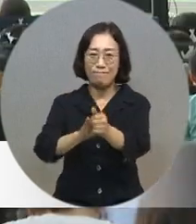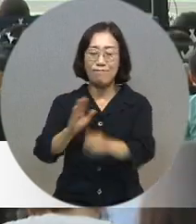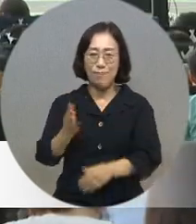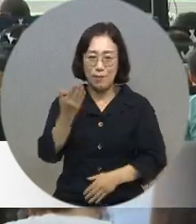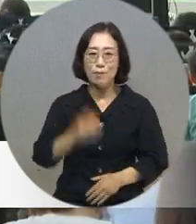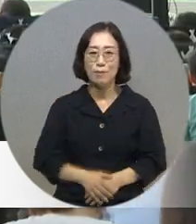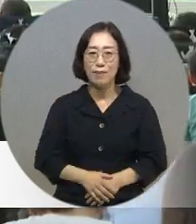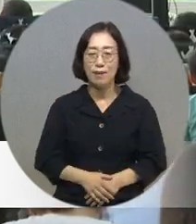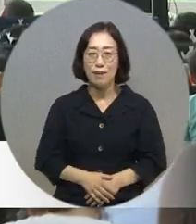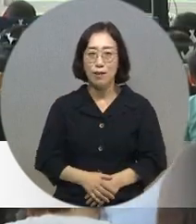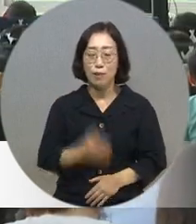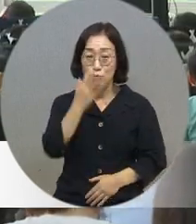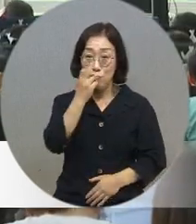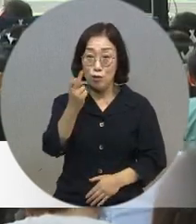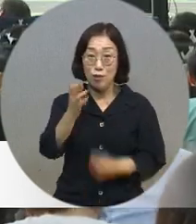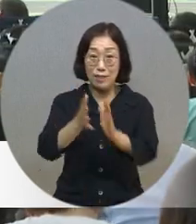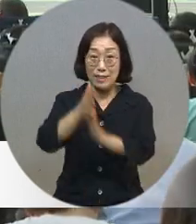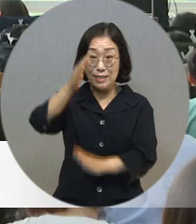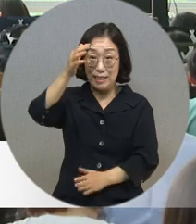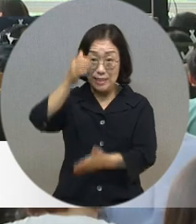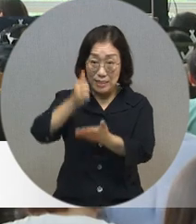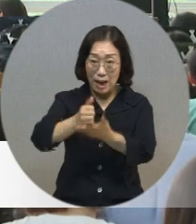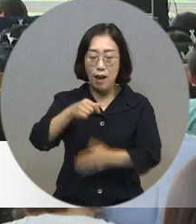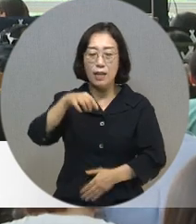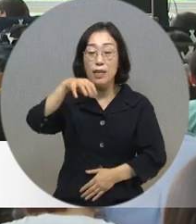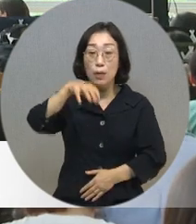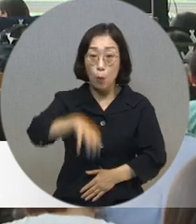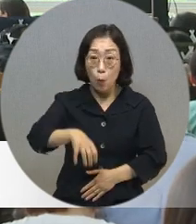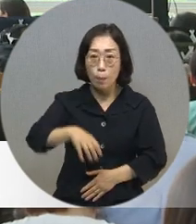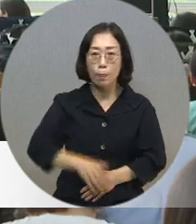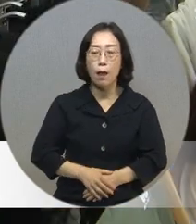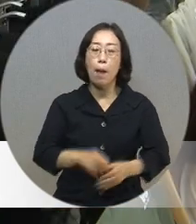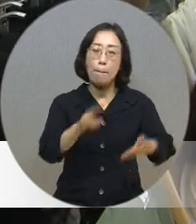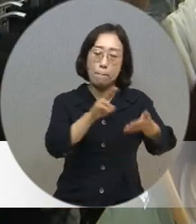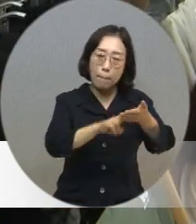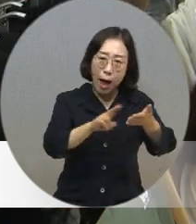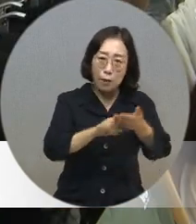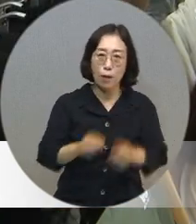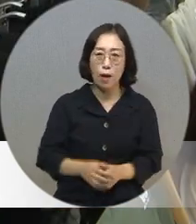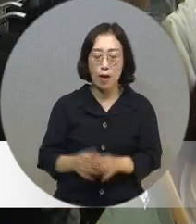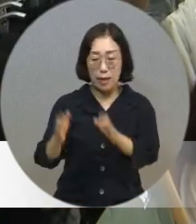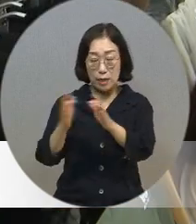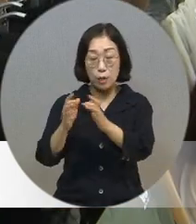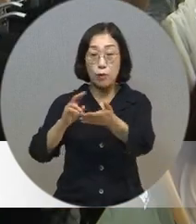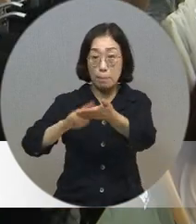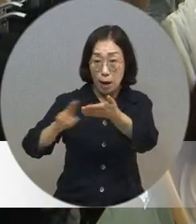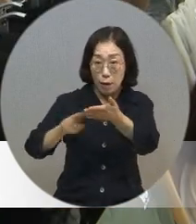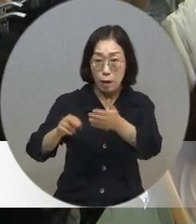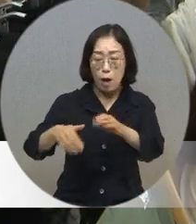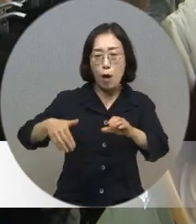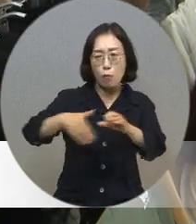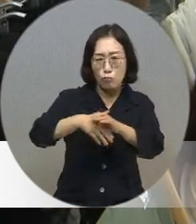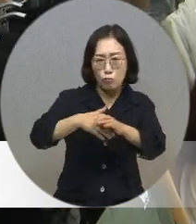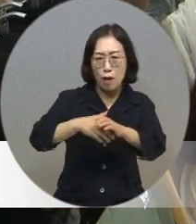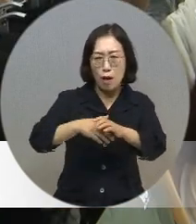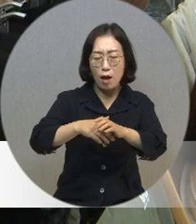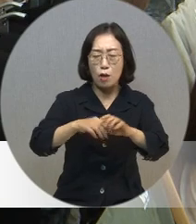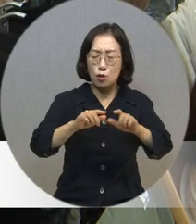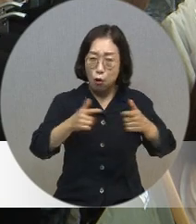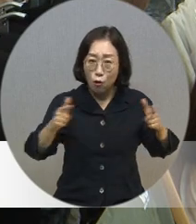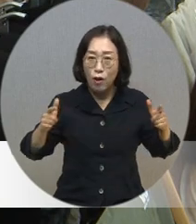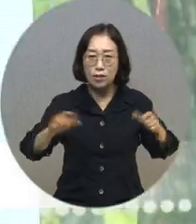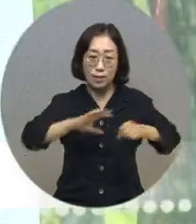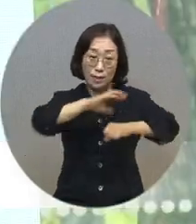노교 순천 시장은 순천을 애니메이션 웹툰 등 문화 콘텐츠로도 세계 도시들과